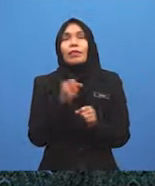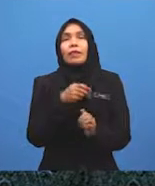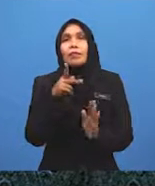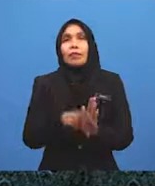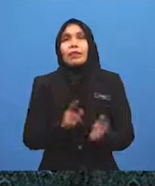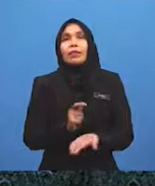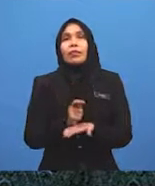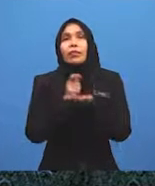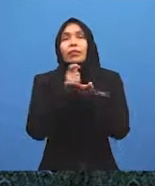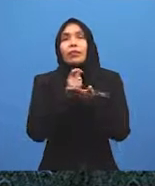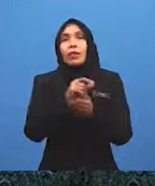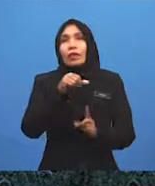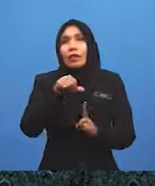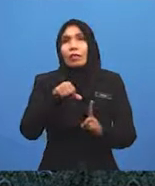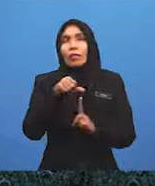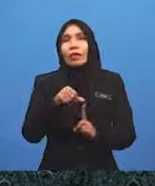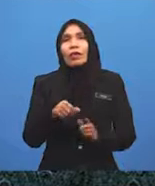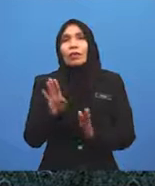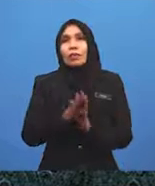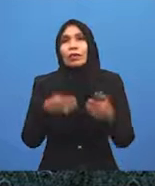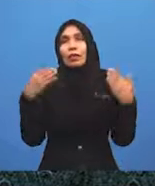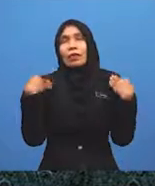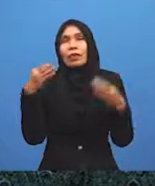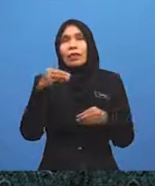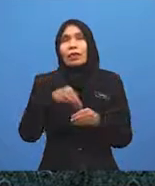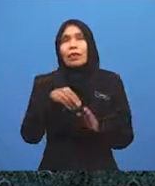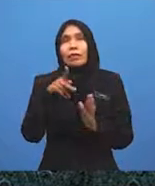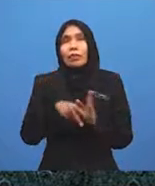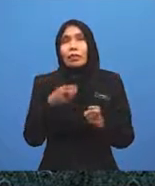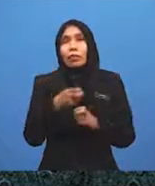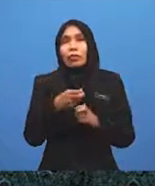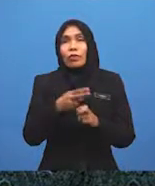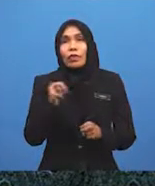pertolongan apabila berada dalam kesusahan. Kedua,